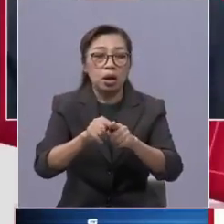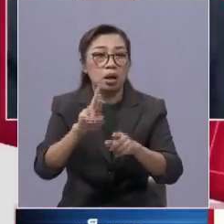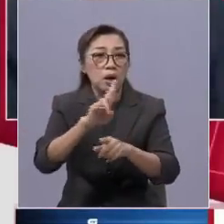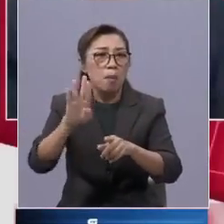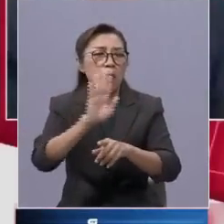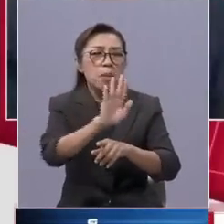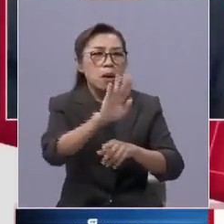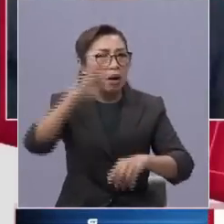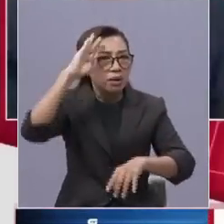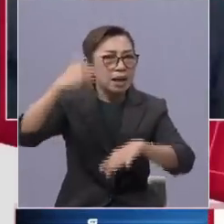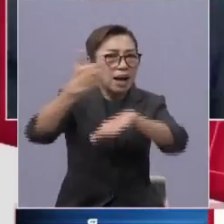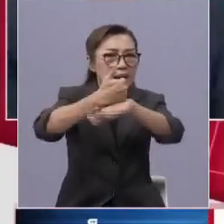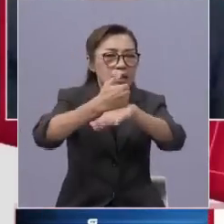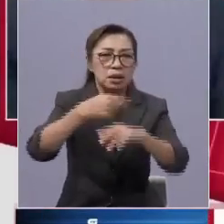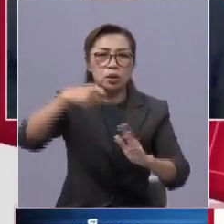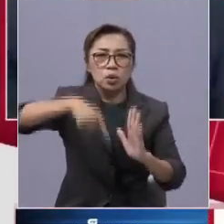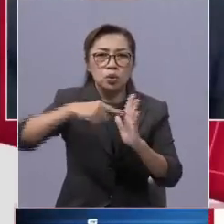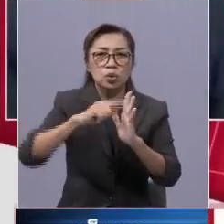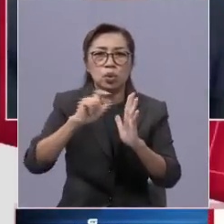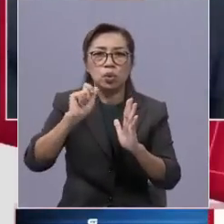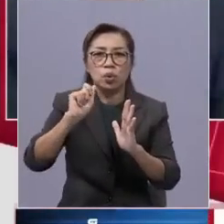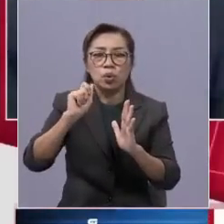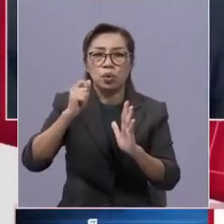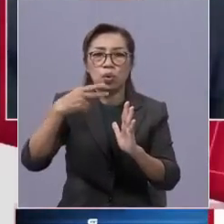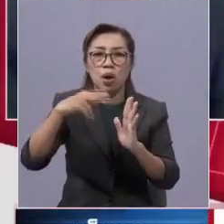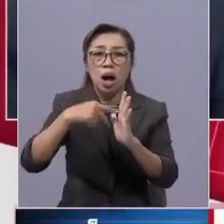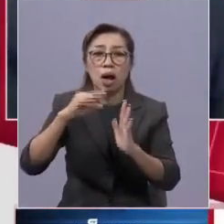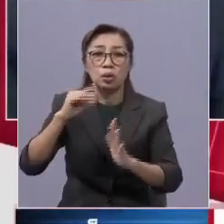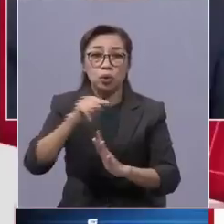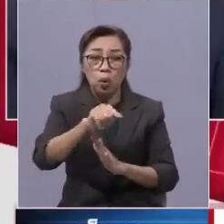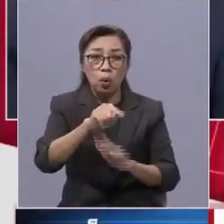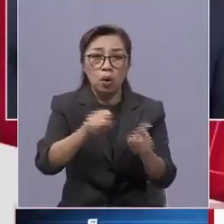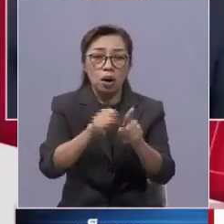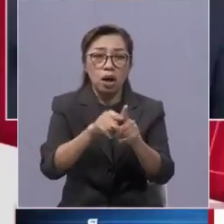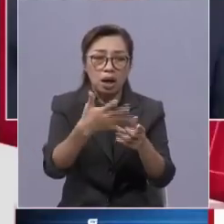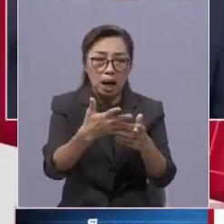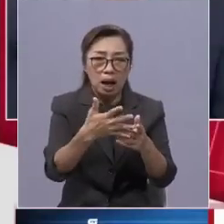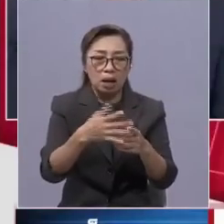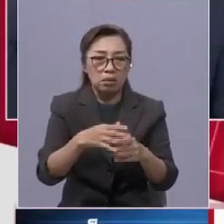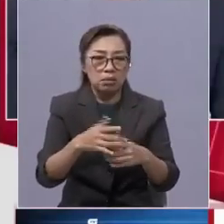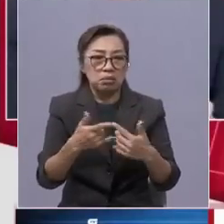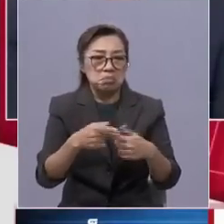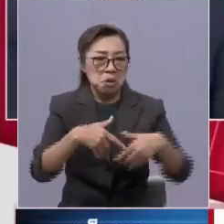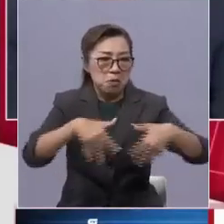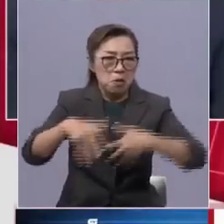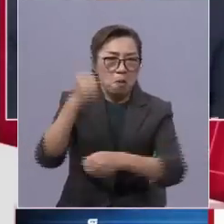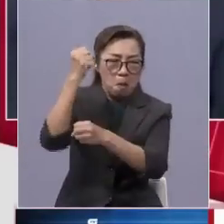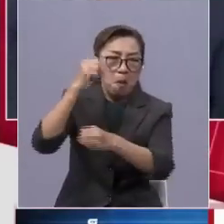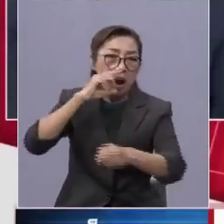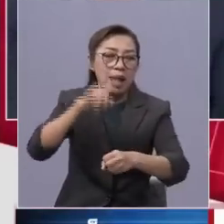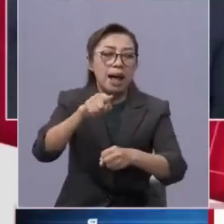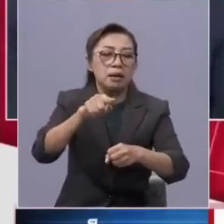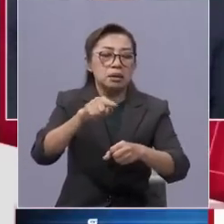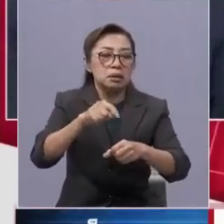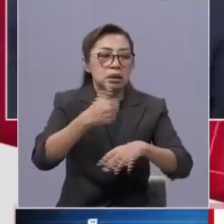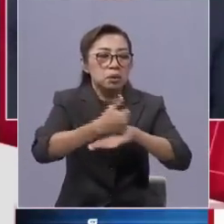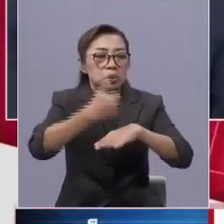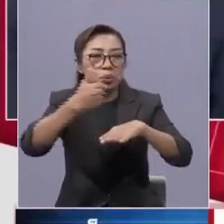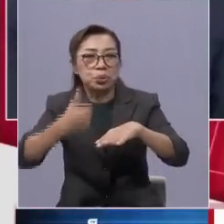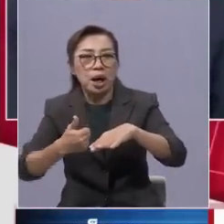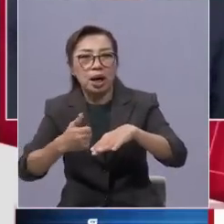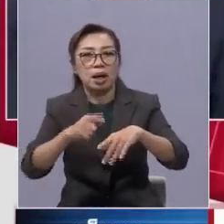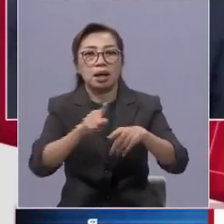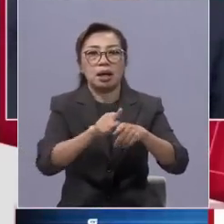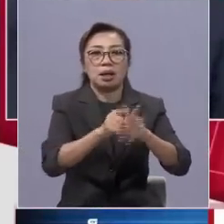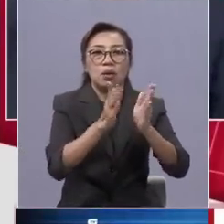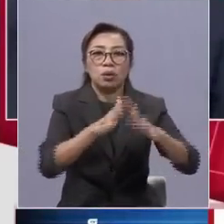โต้นำไปสู่การเปลี่ยนสู่ประชาธิปไตยและกองทัพทยอยถอนตัวกลับเข้ากรมกองอันนี้ก็เป็นปัจจัยหนึ่งท่ามกลางปัจจัยอื่นๆที่